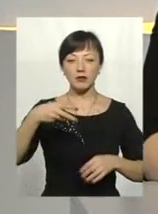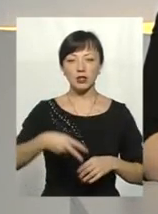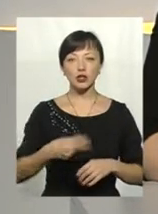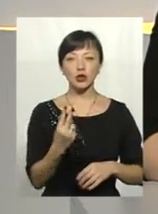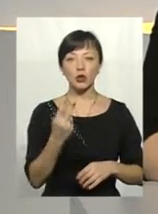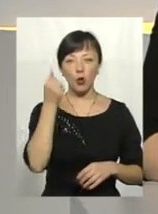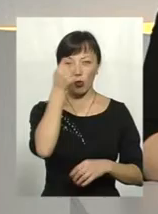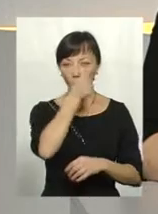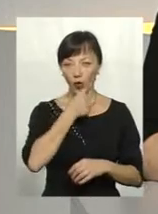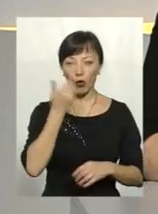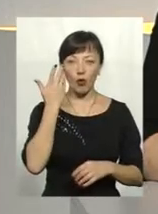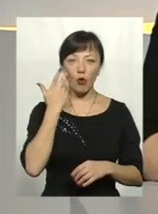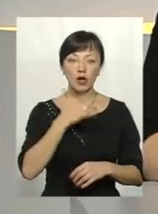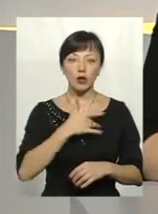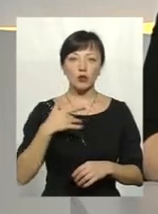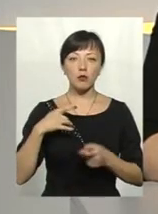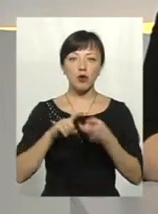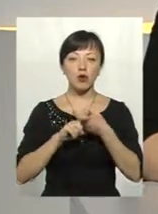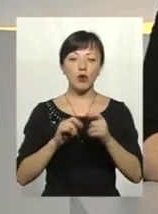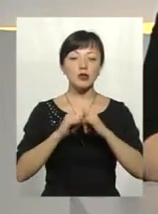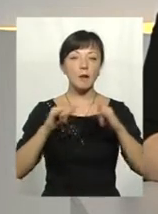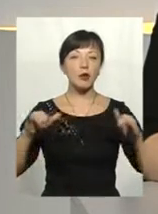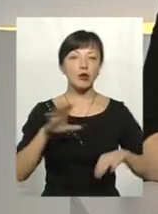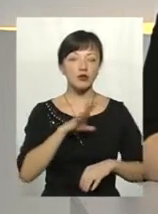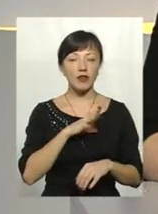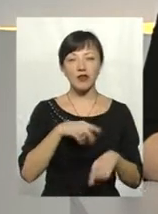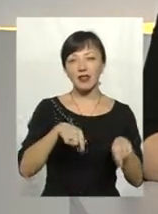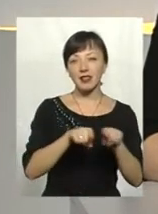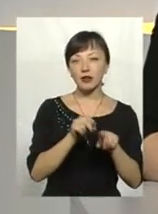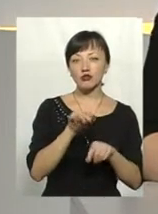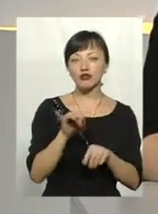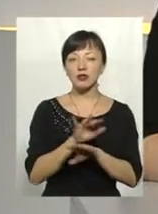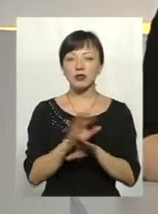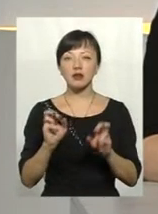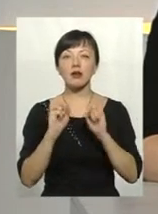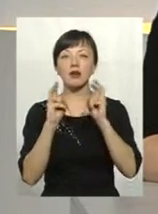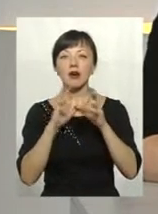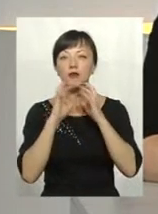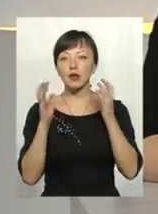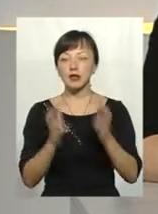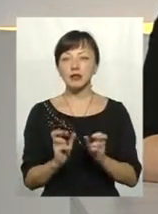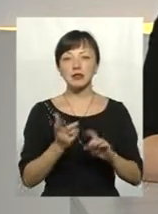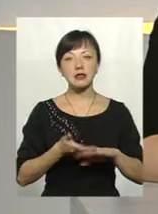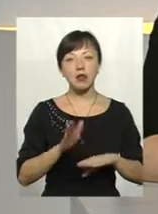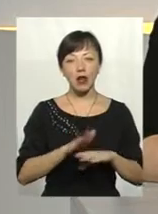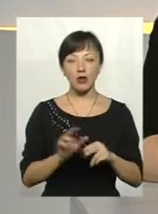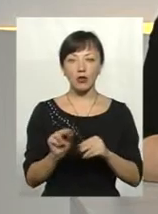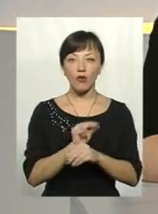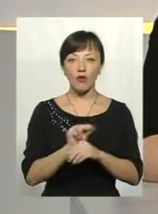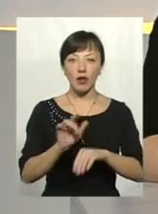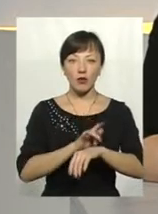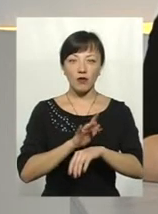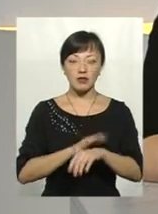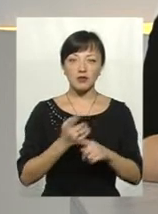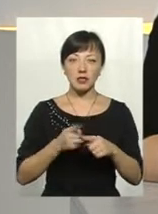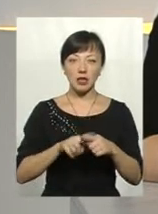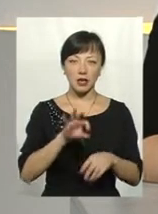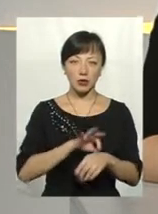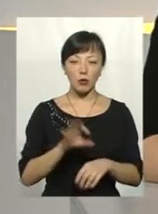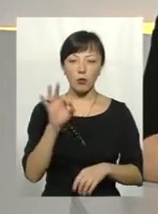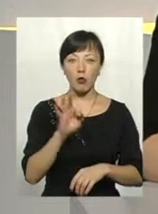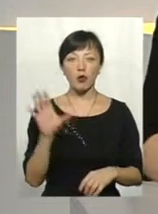2002 року, коли туберкульоз прогресував. Так це чи ні? Як вберегтися і наскільки складно вилікуватися від цієї недуги? Про це